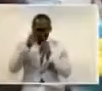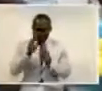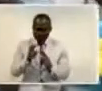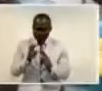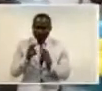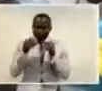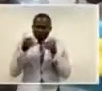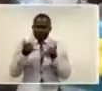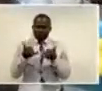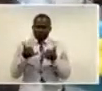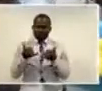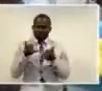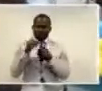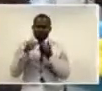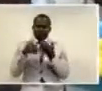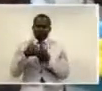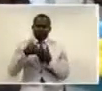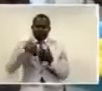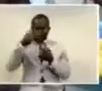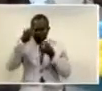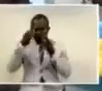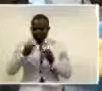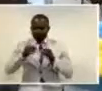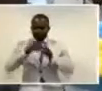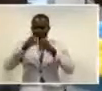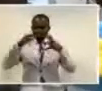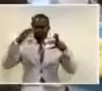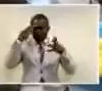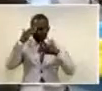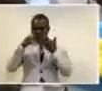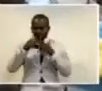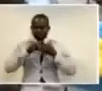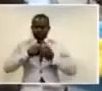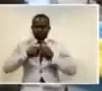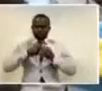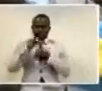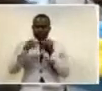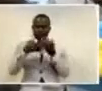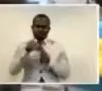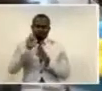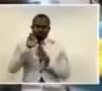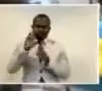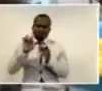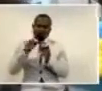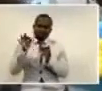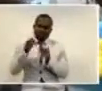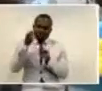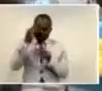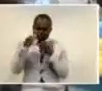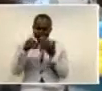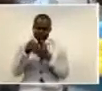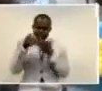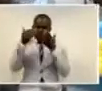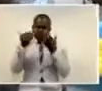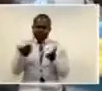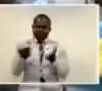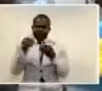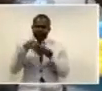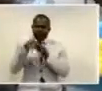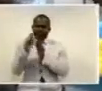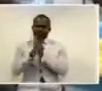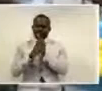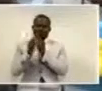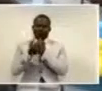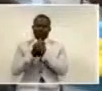repubulika ubu ngubu dufite ingamba zo kwagura kugira ngo n'abanyarwanda bose babone ko izo mboga kuko aha ngaha mu karere ka